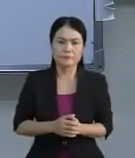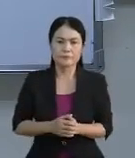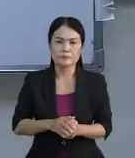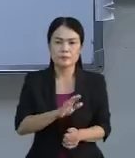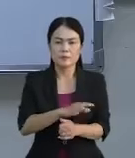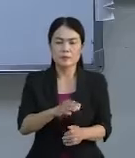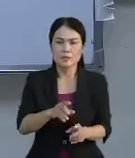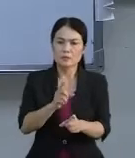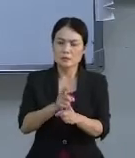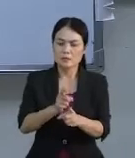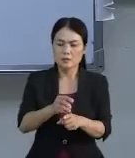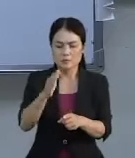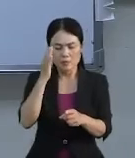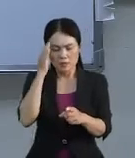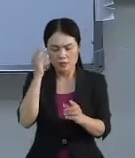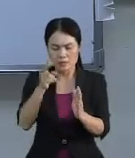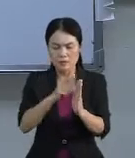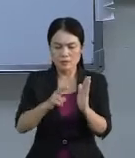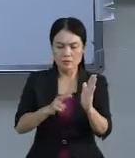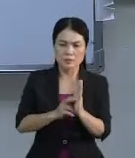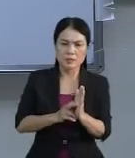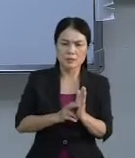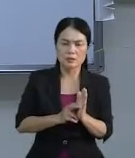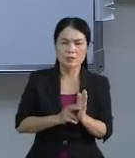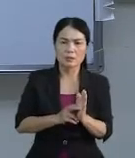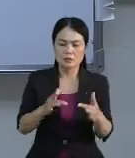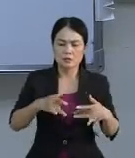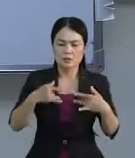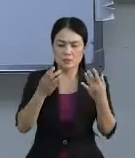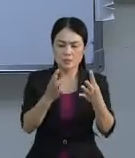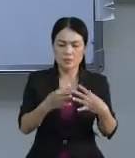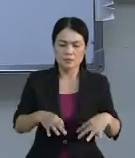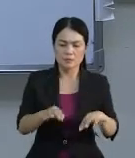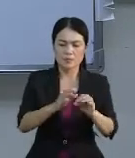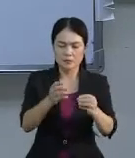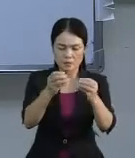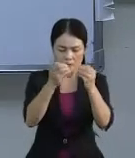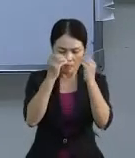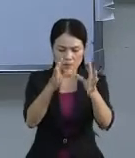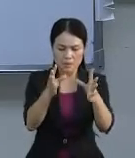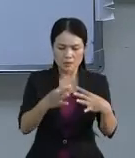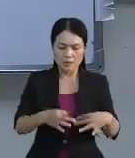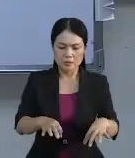จังปอนถ่ายจำท่าอัตบัตประกาศสำคัญสำคัญหรือก็ปรมี